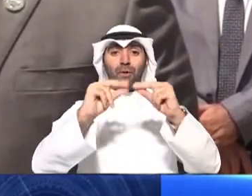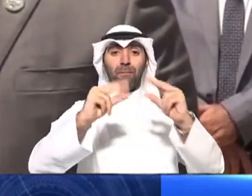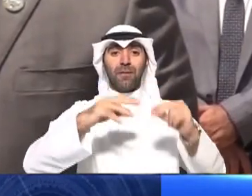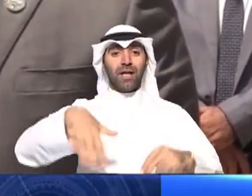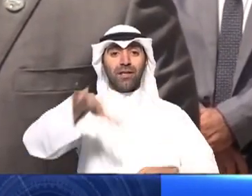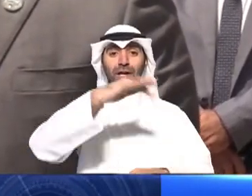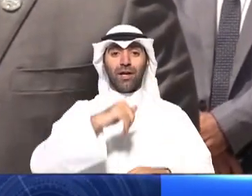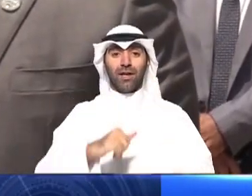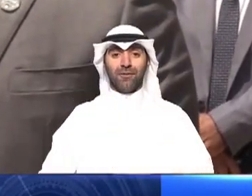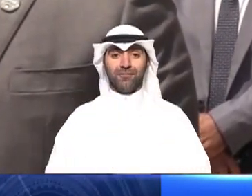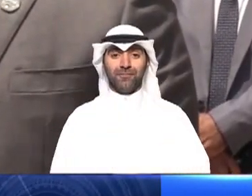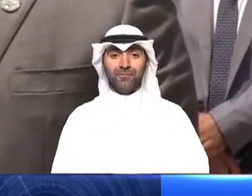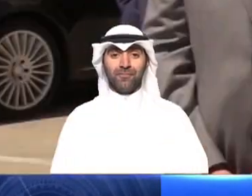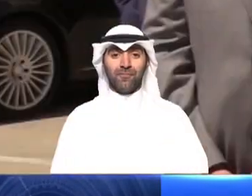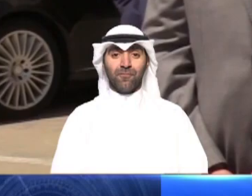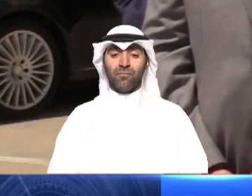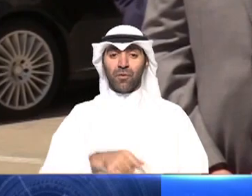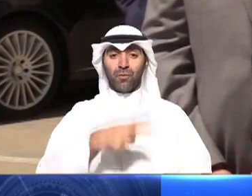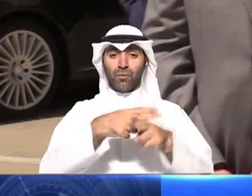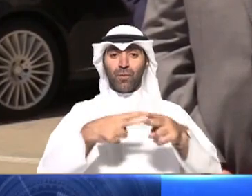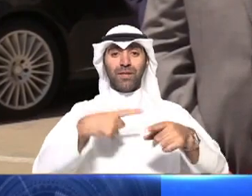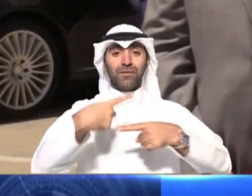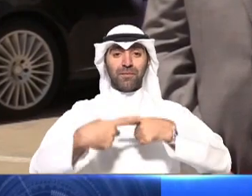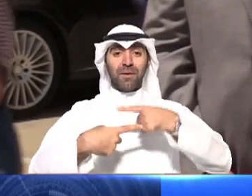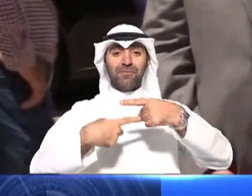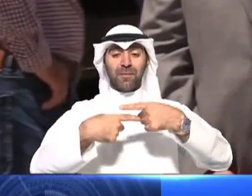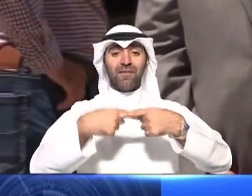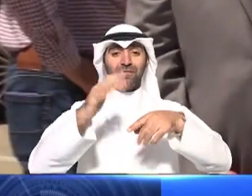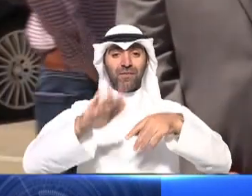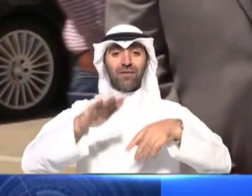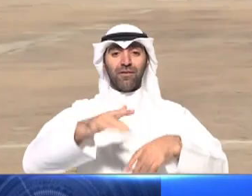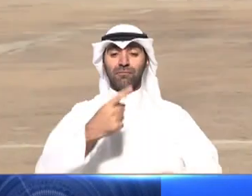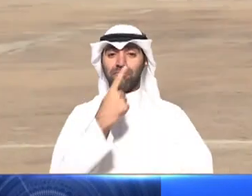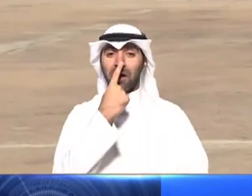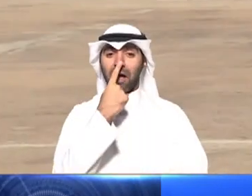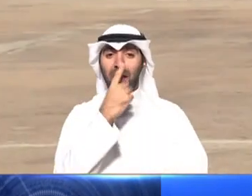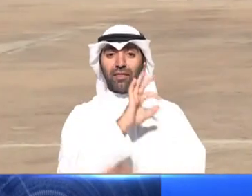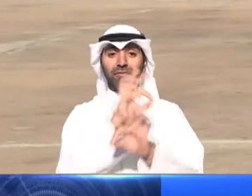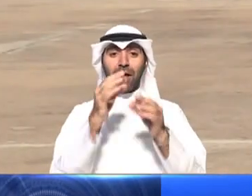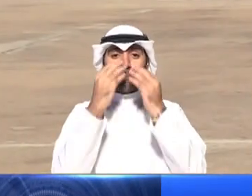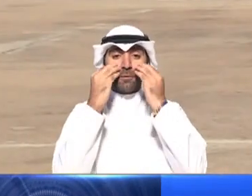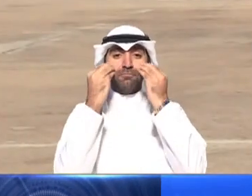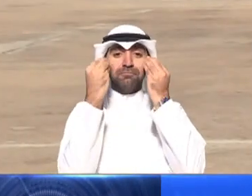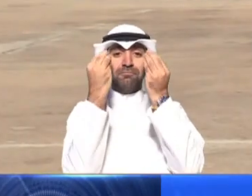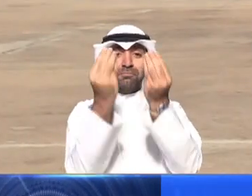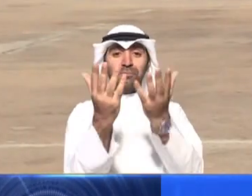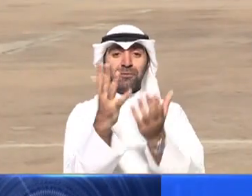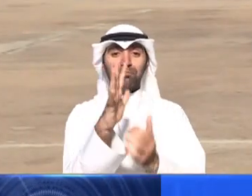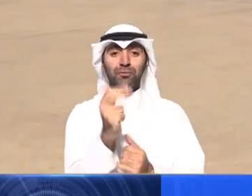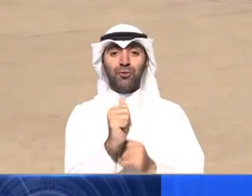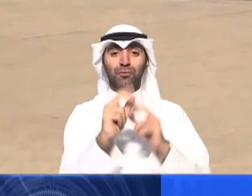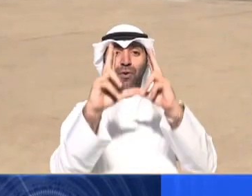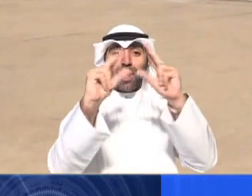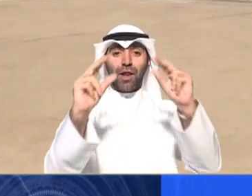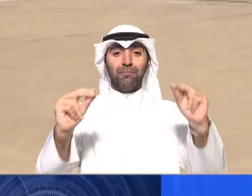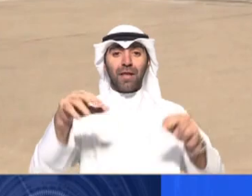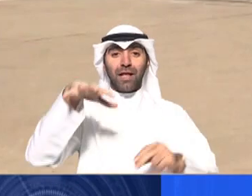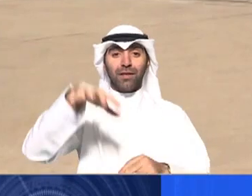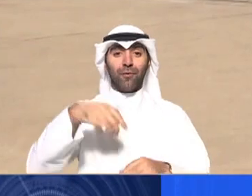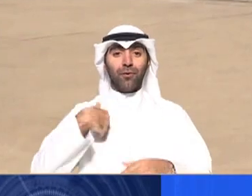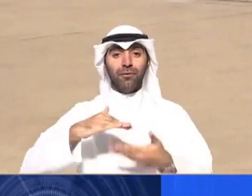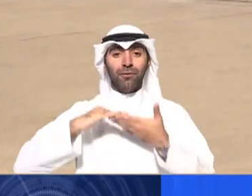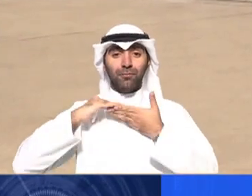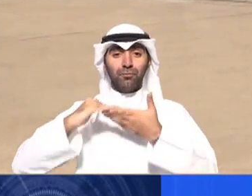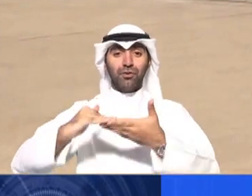بالذكر أن دولة الكويت مستمرة في إهداءاتها للمستلزمات الطبية والتعقيمية والغذائية للبنان يوميا عبر